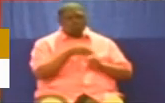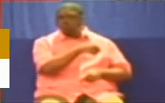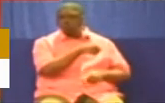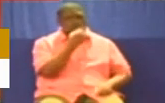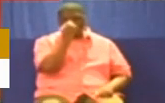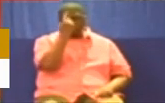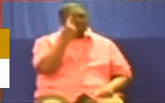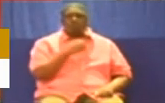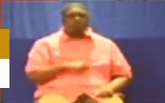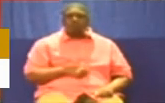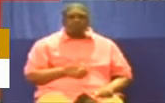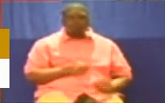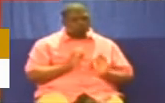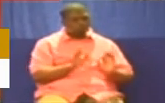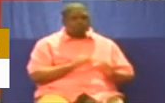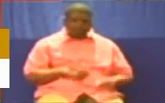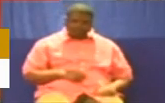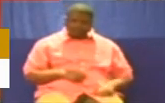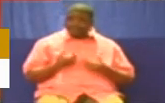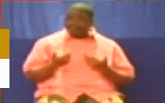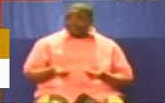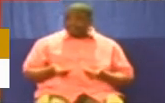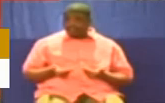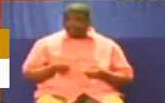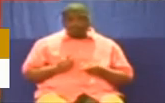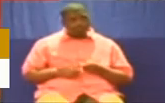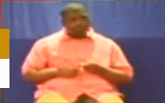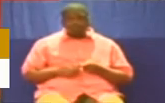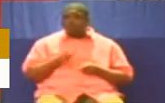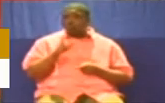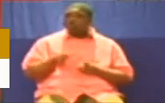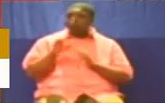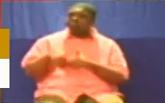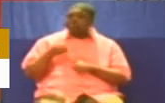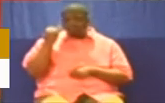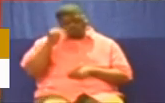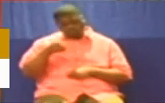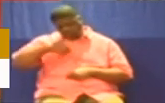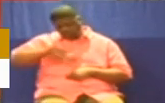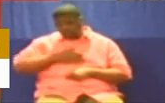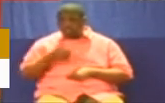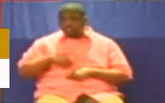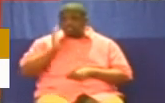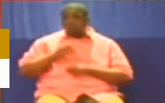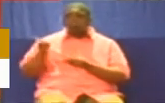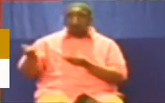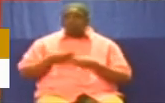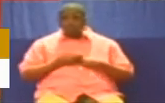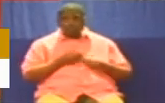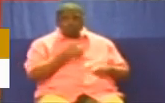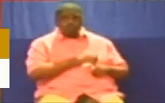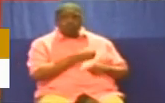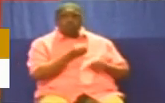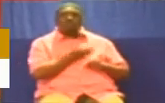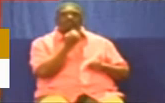hawajaelewa vizuri. Sasa kutokana na hilo, waheshimiwa wabunge wametoa maoni mengi, na sisi kama serikali tukayachukua, tukaenda